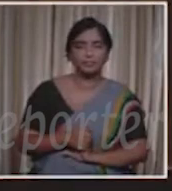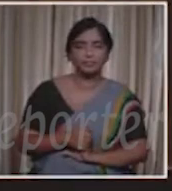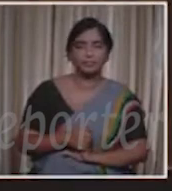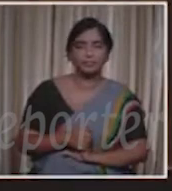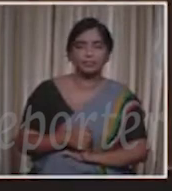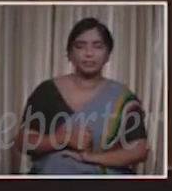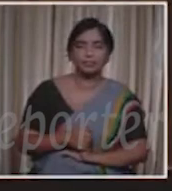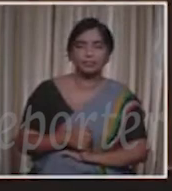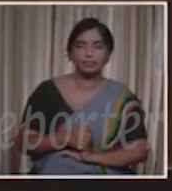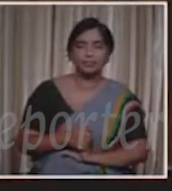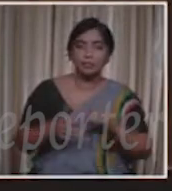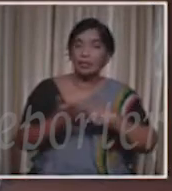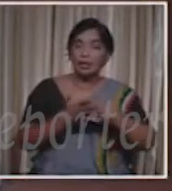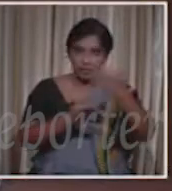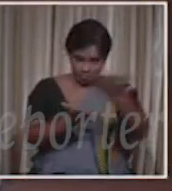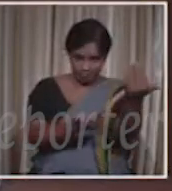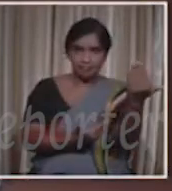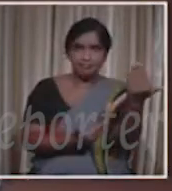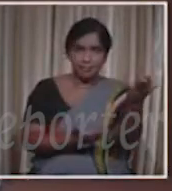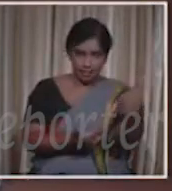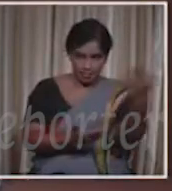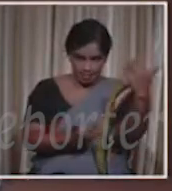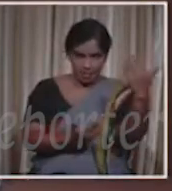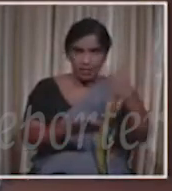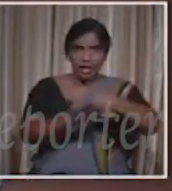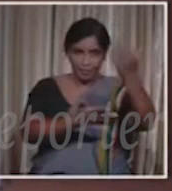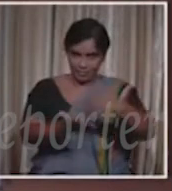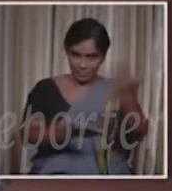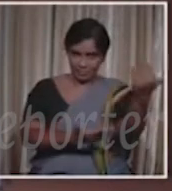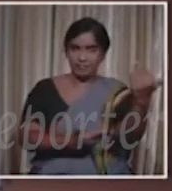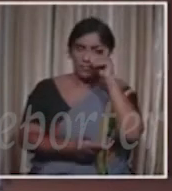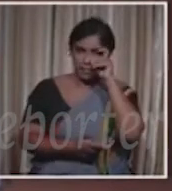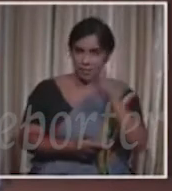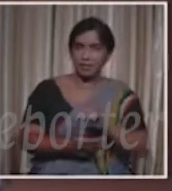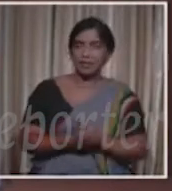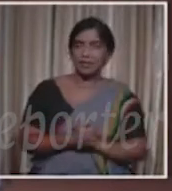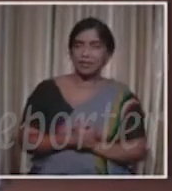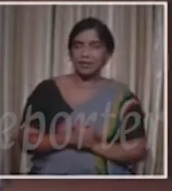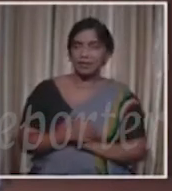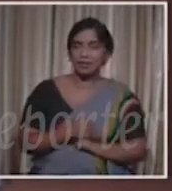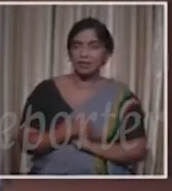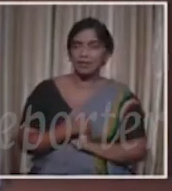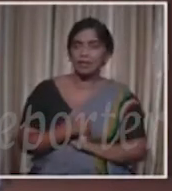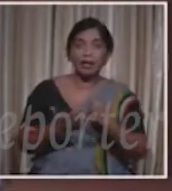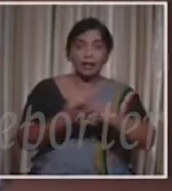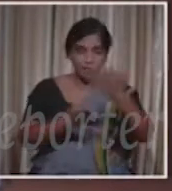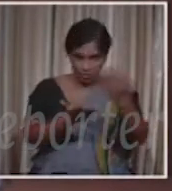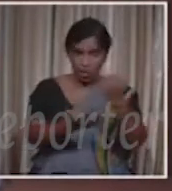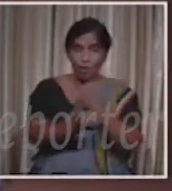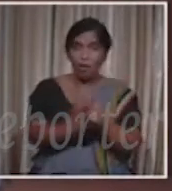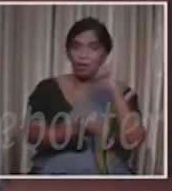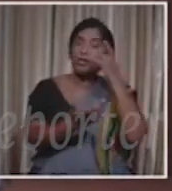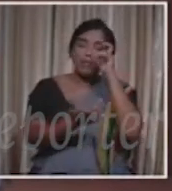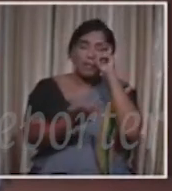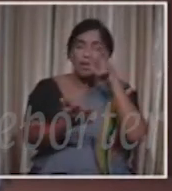වාර්තා. දැන් වාර්තාව දෙන්නකෝ. දෙන්න වාර්තාව. දැන් වාර්තාව දෙන්නකෝ. ඔය ඔයා කියනවා වද කිව්වා. ඔව්. වද කිමින් කියනවා වාර්තාව. වාර්තාව දෙන්නකෝ. අපි බලමු